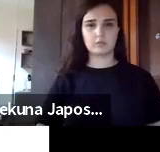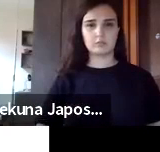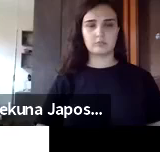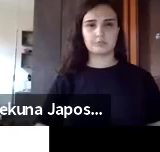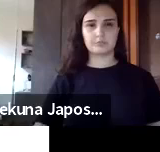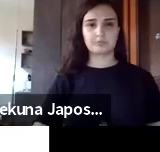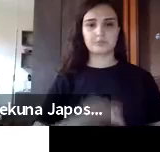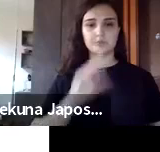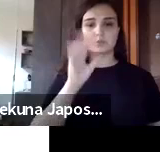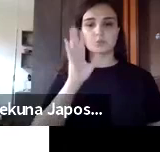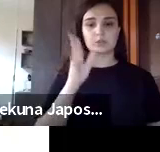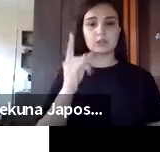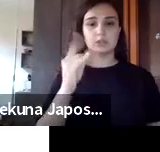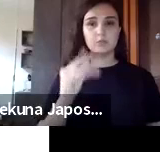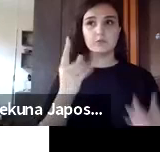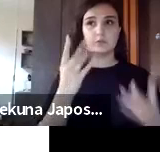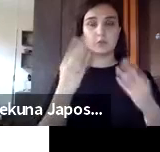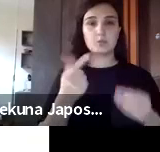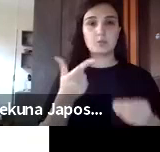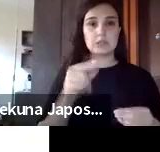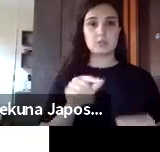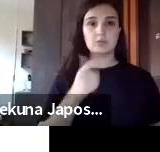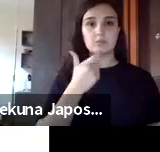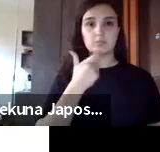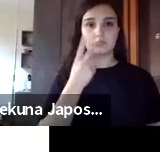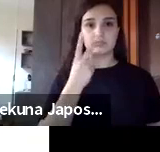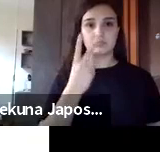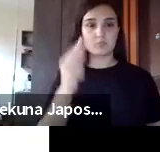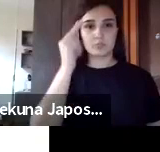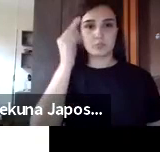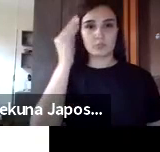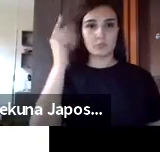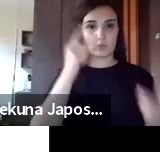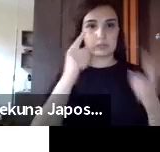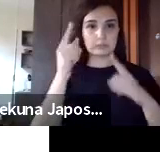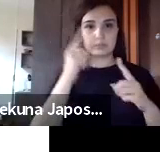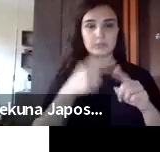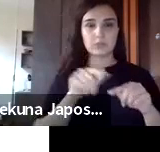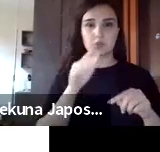5 წლის ბავშვს დღეში 20 წუთი ვაყურებინებთ მულტფილმს და უშვათ,